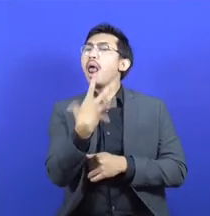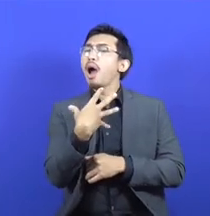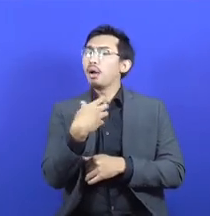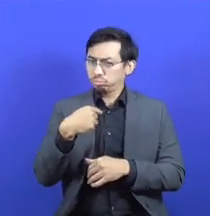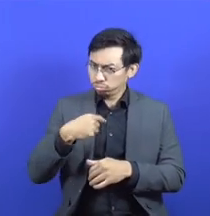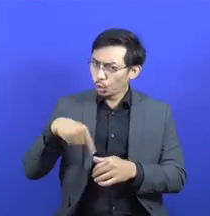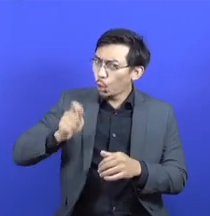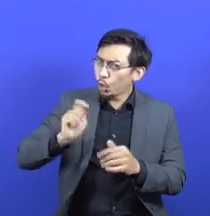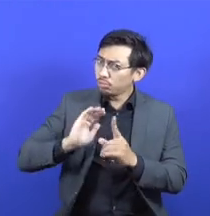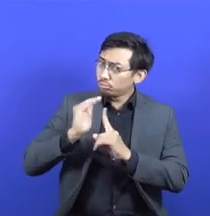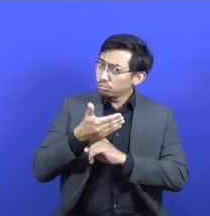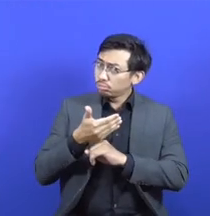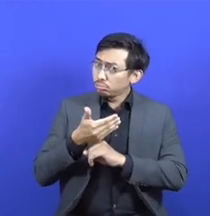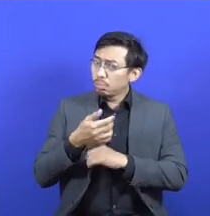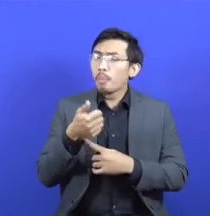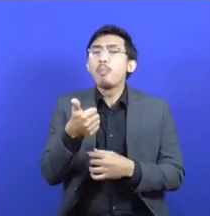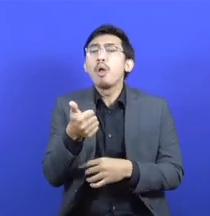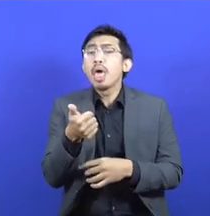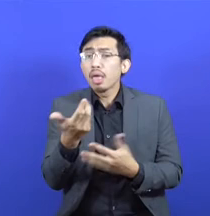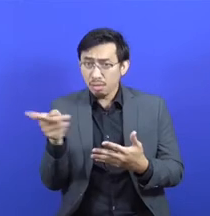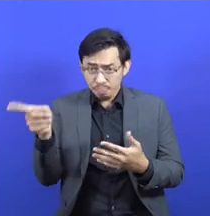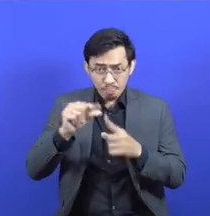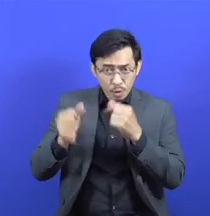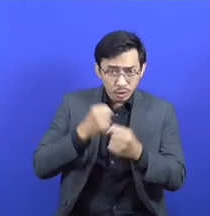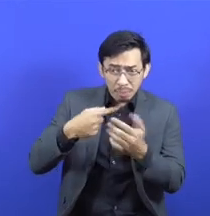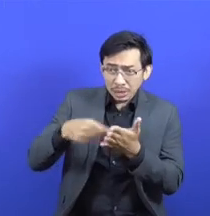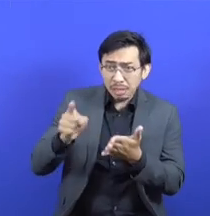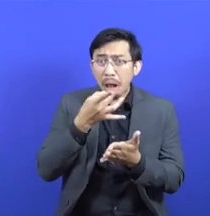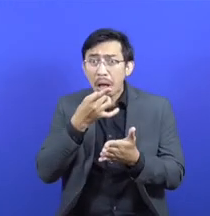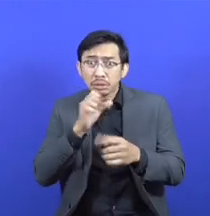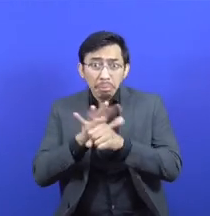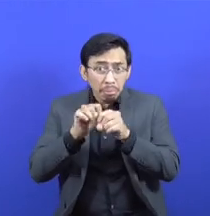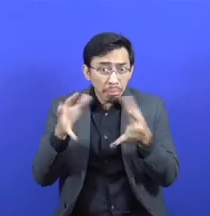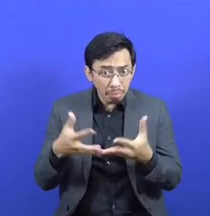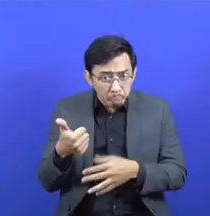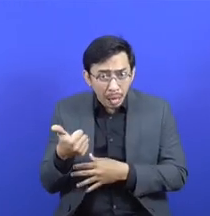kita dilindungin hukum nih, boleh gak sih perusahaan tuh mencat kita karena alasan pandemi?